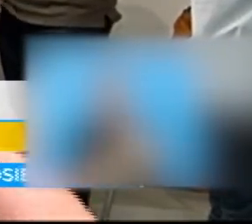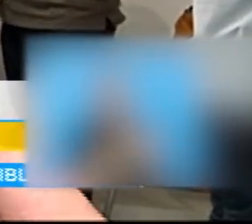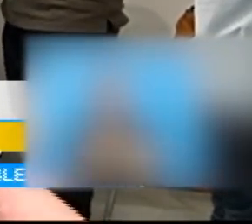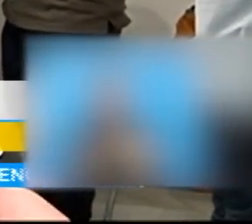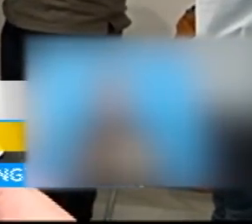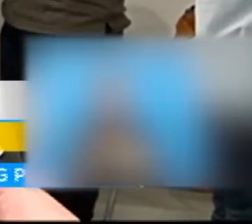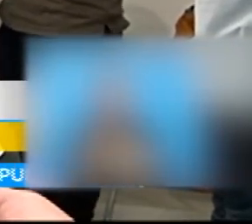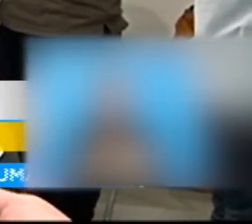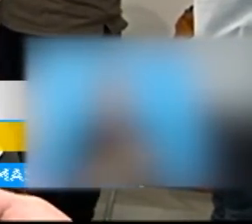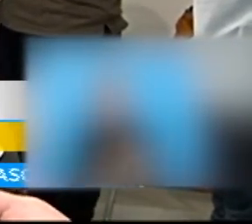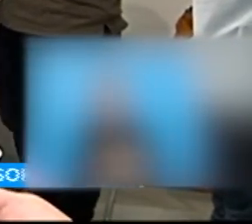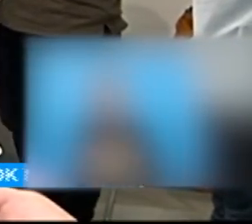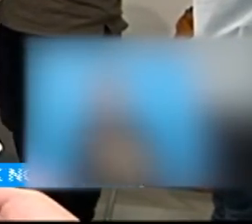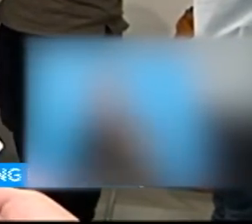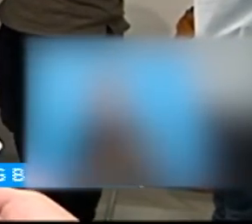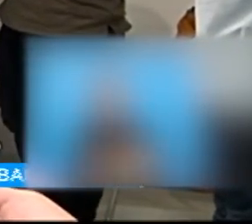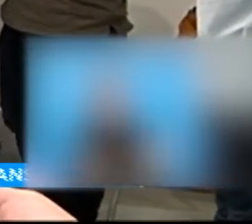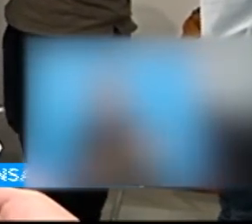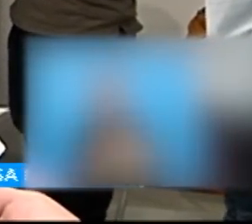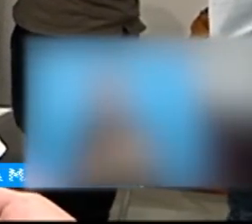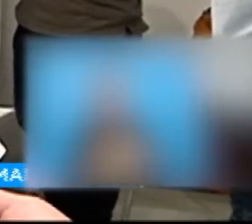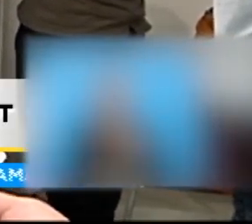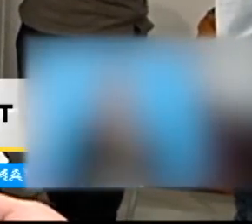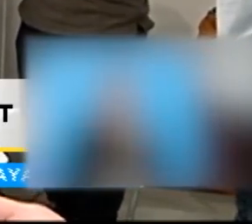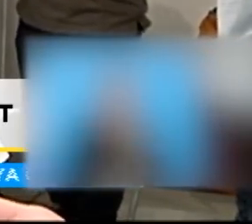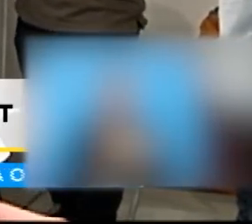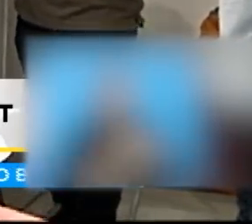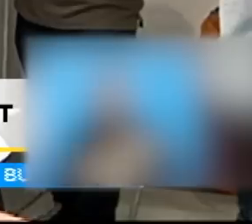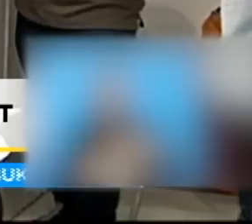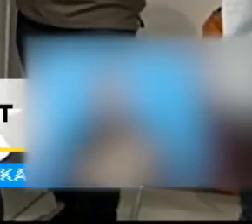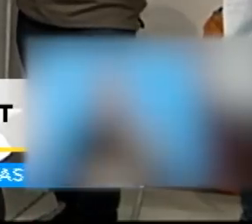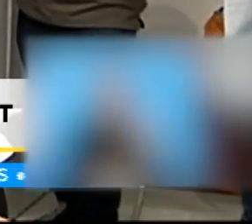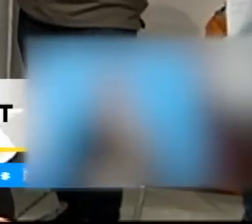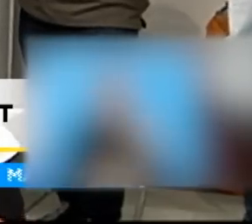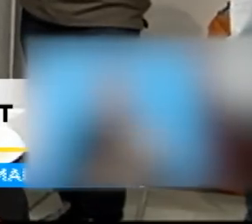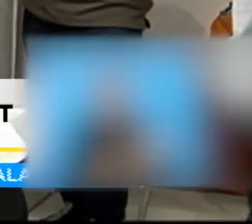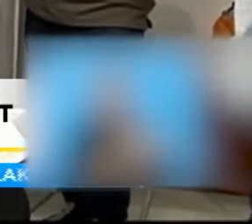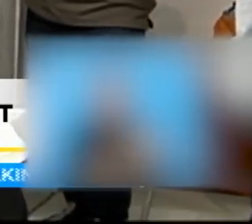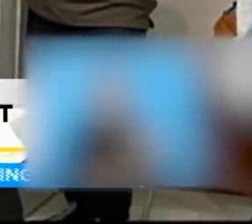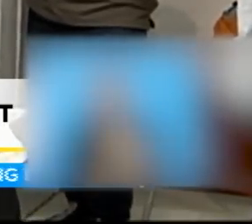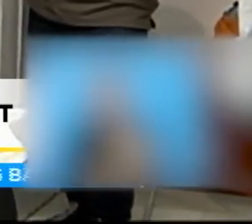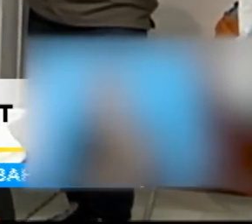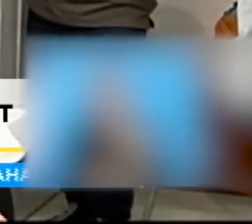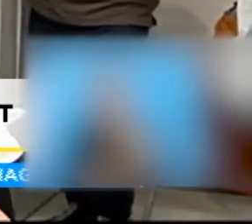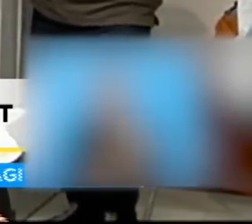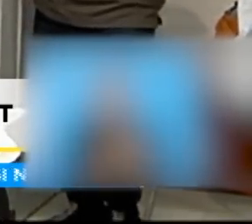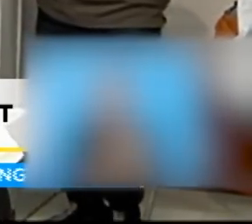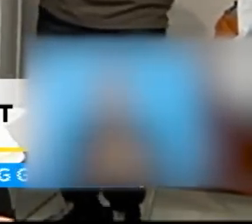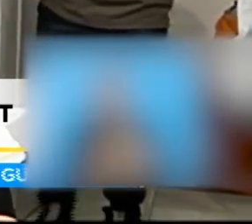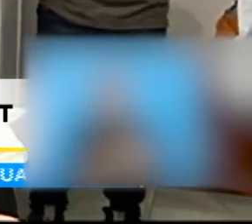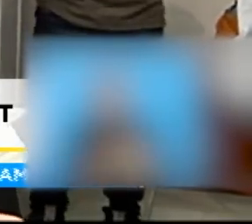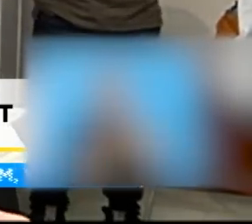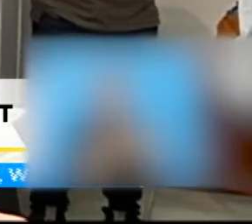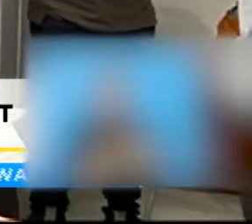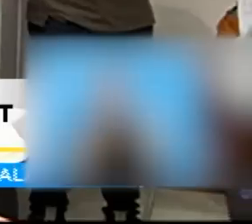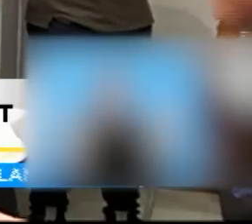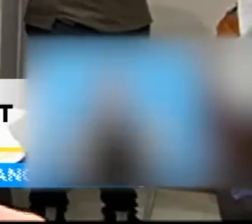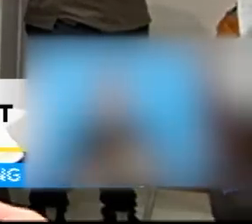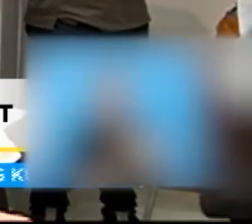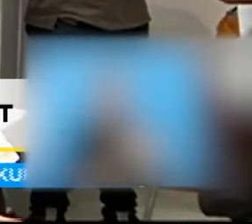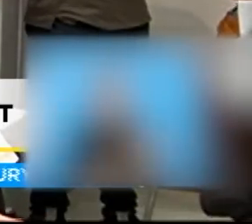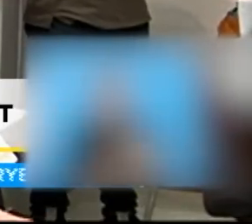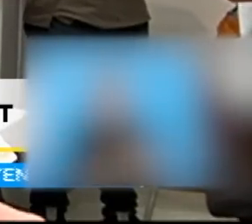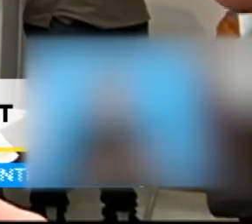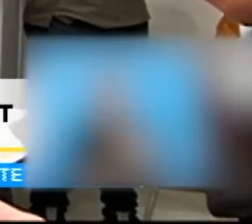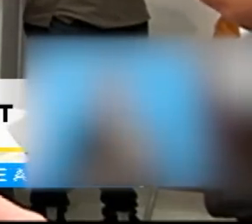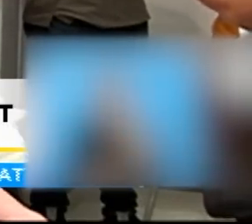requirements. Babalikan mo ulit siya. Pagod nyo sa oras, pamasahe, talaga pong pera. Talaga pong malaki po talaga. Kasi hindi